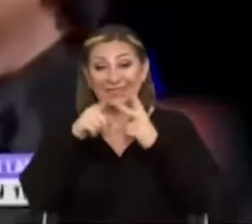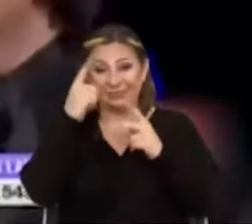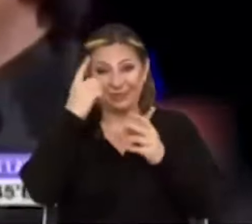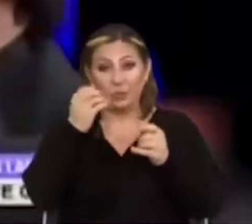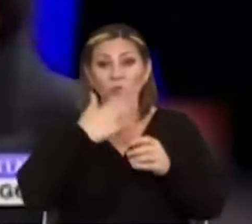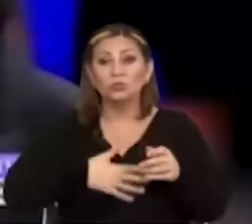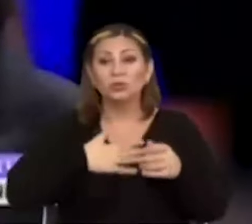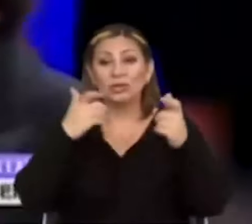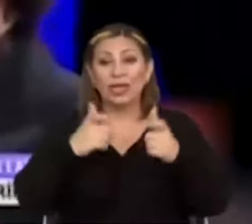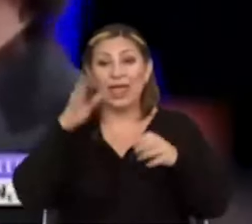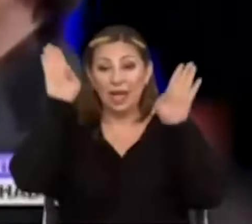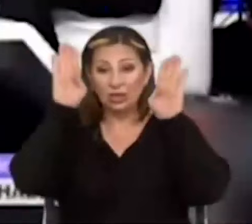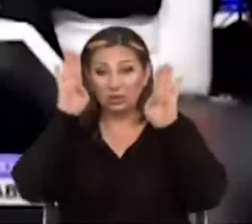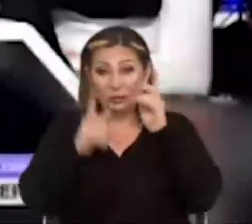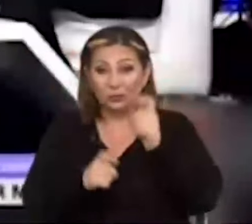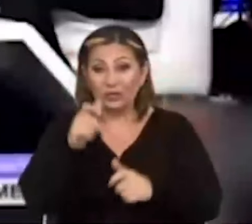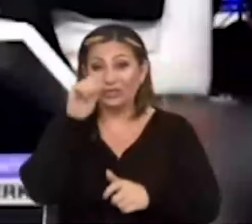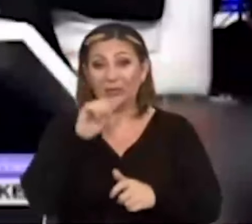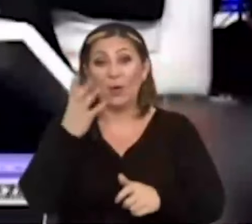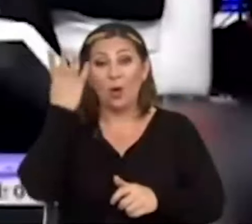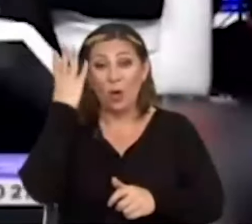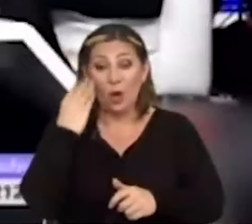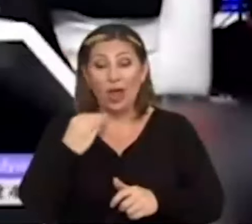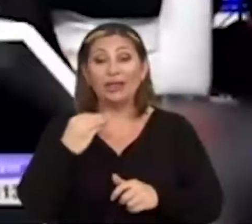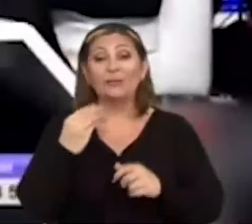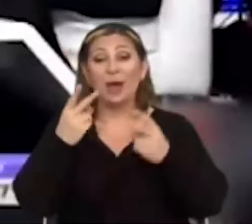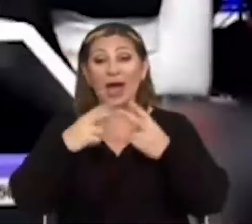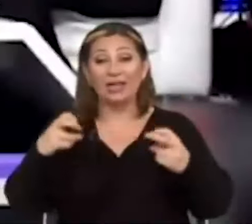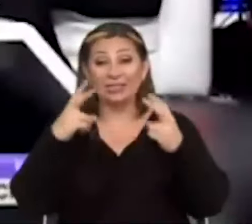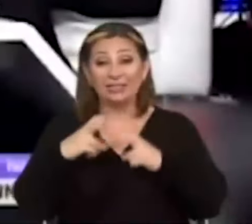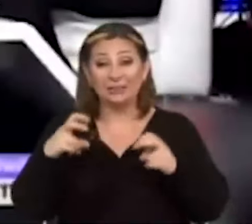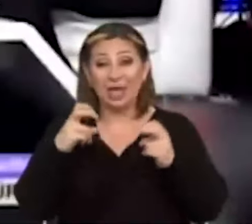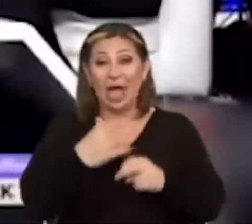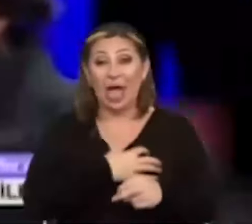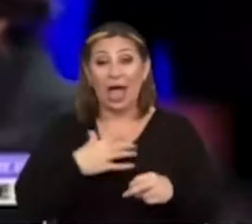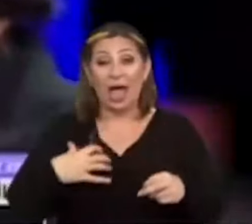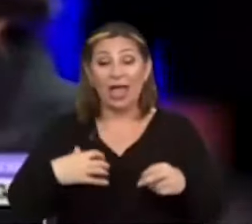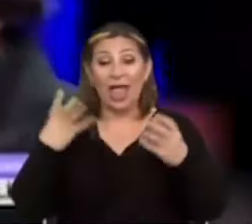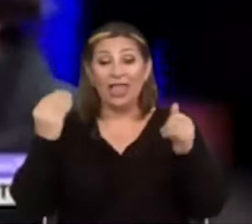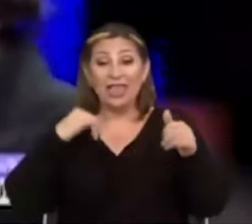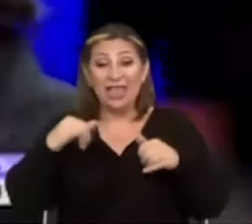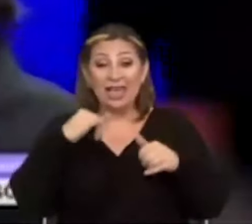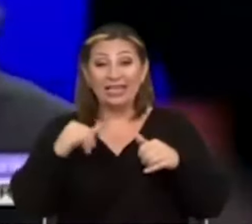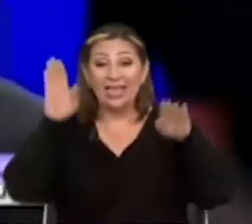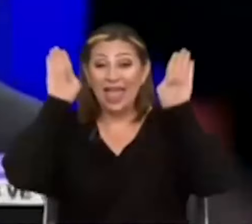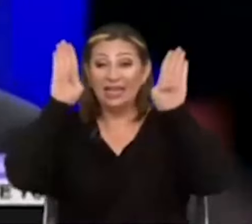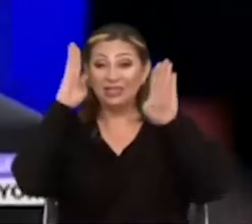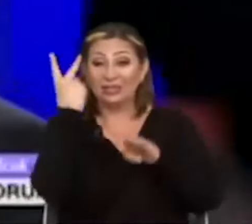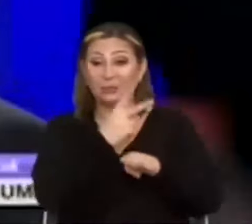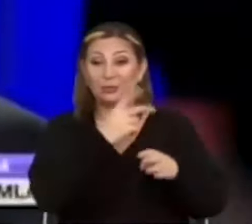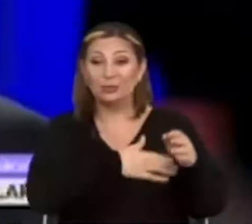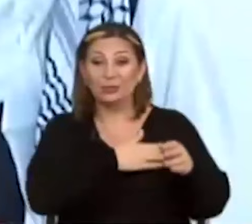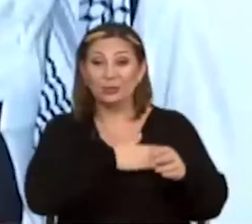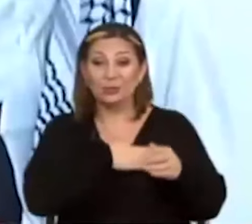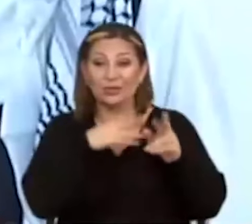kez hayatımda eşek sütü içtim. Öğrendim ki, araştırmalardan öğrendim ki anne sütüne en yakın süt eşek sütü.